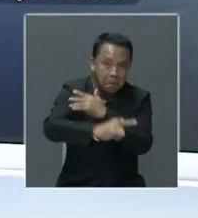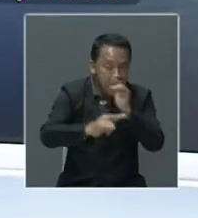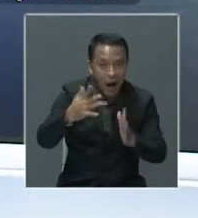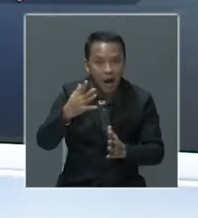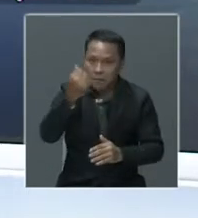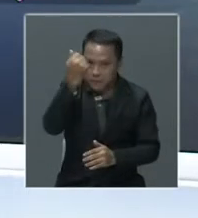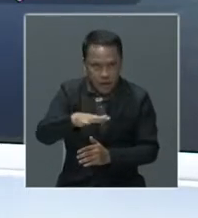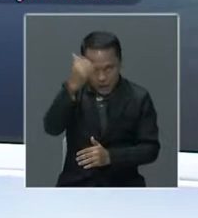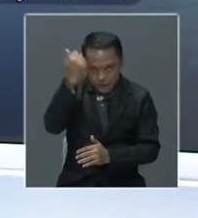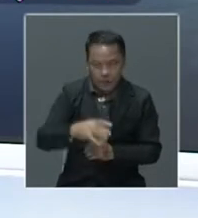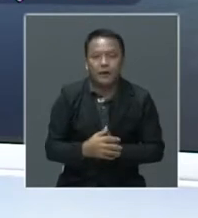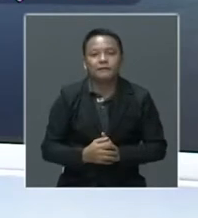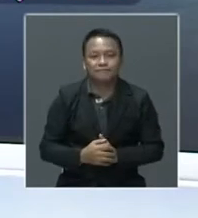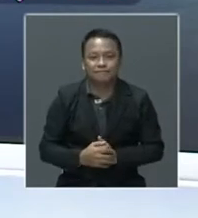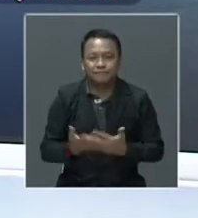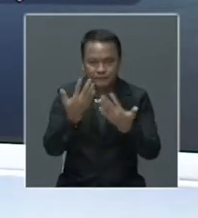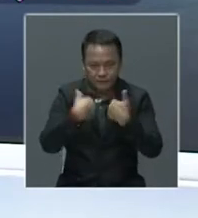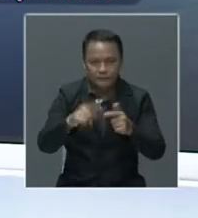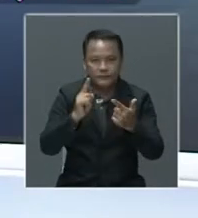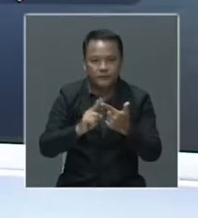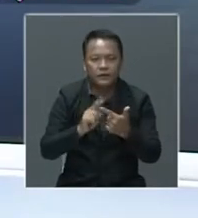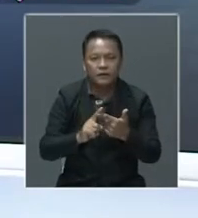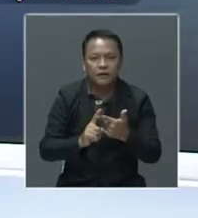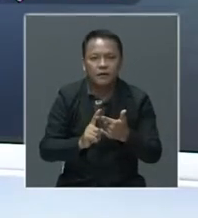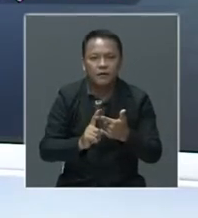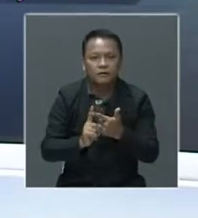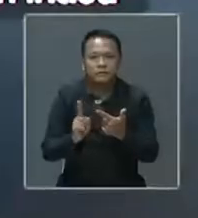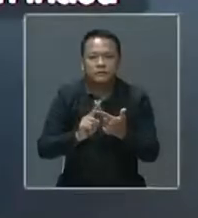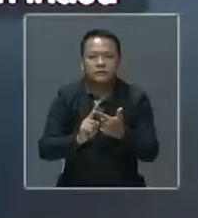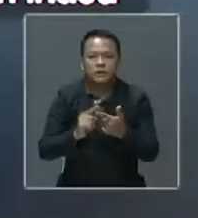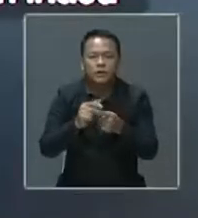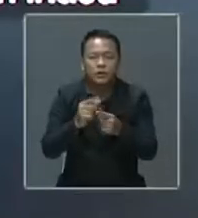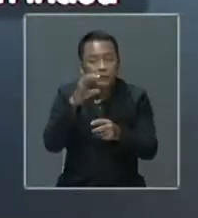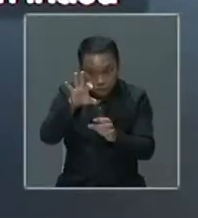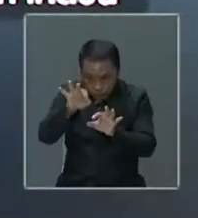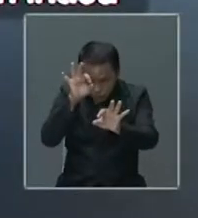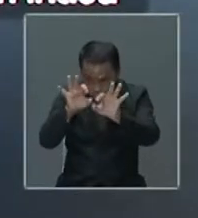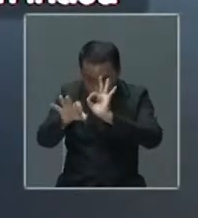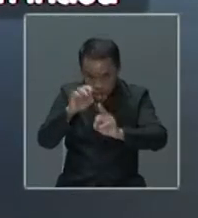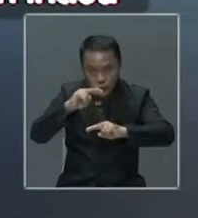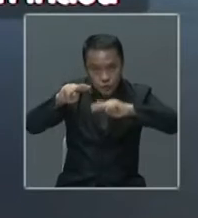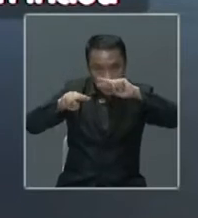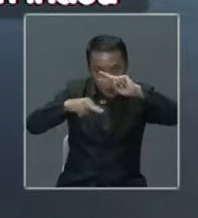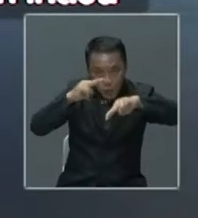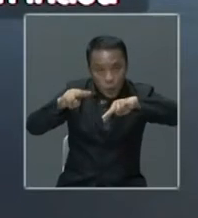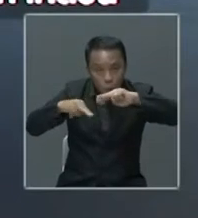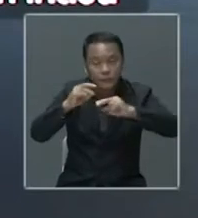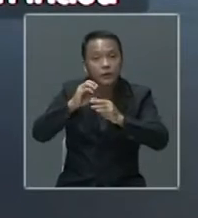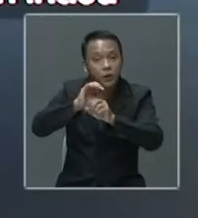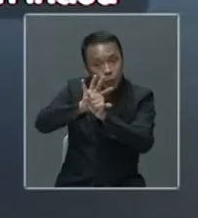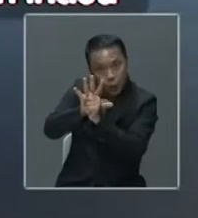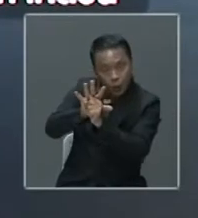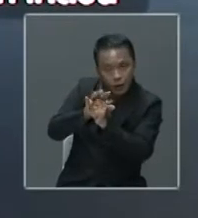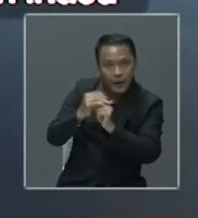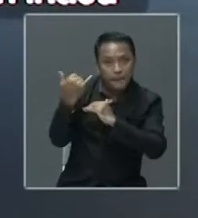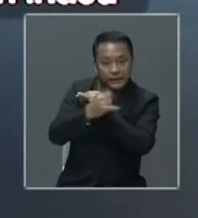ลกอย่างนี้ก็คงจะไม่ใช่นะคะต่อมาคือเทสติ้งค่ะเทสติ้งเนี่ยจะเป็นการคัดกรองตรวจหาเชื้อตรวจจากไหนบ้างล่ะตรวจจาก